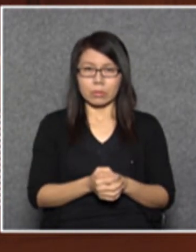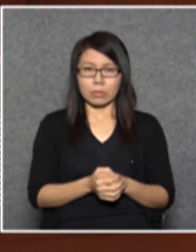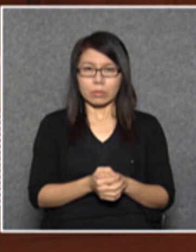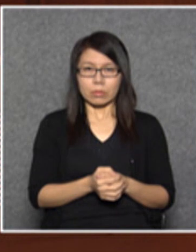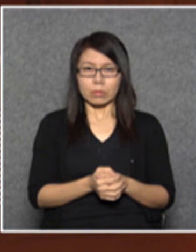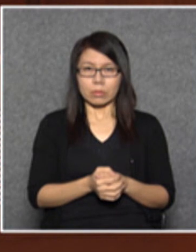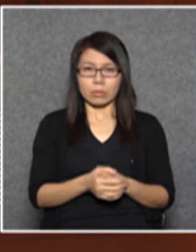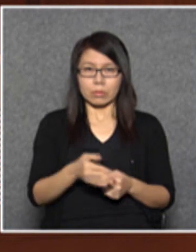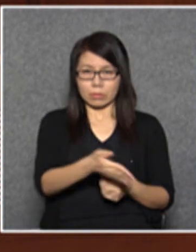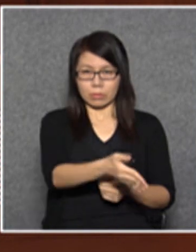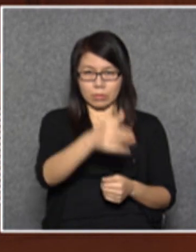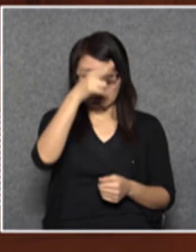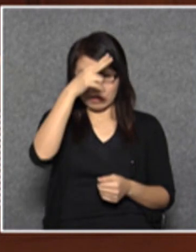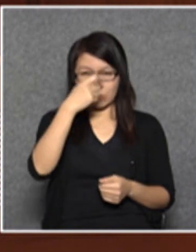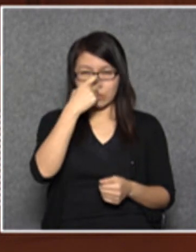行政長官，